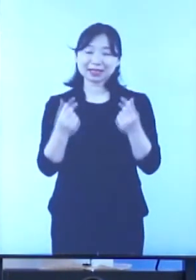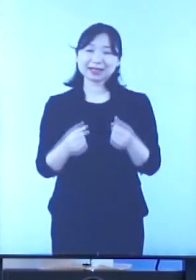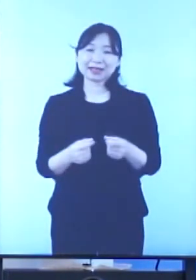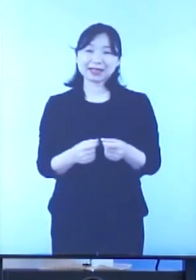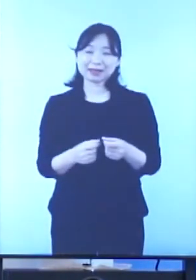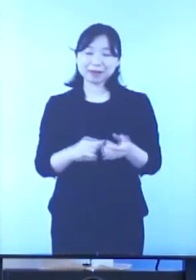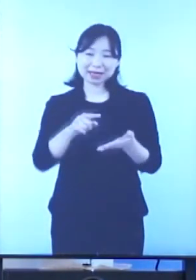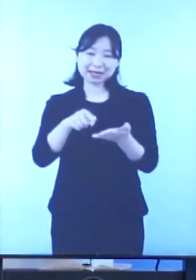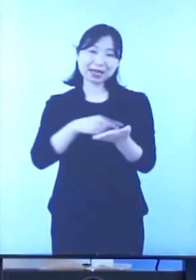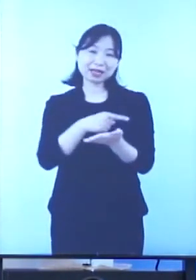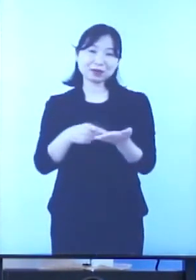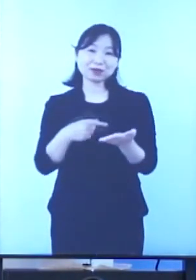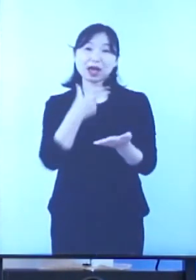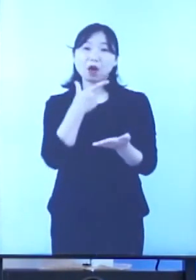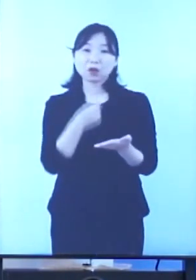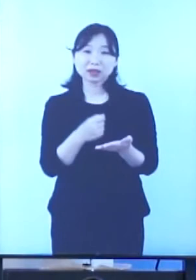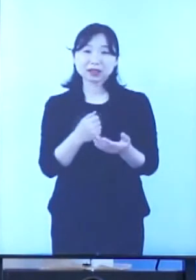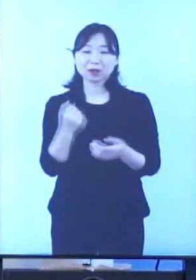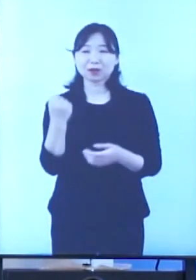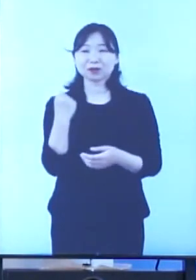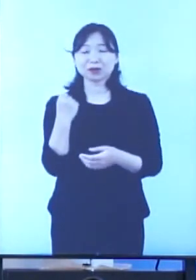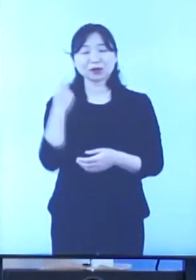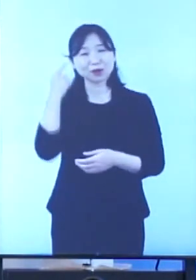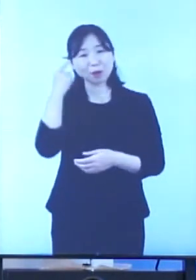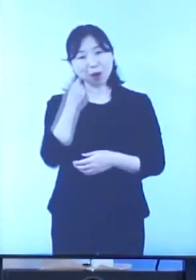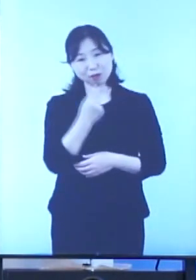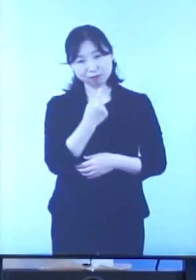と強く思っています。